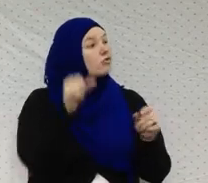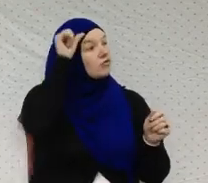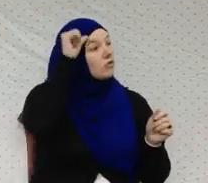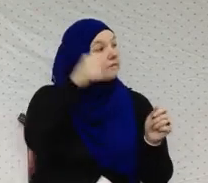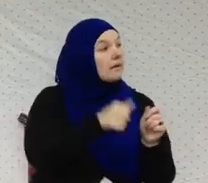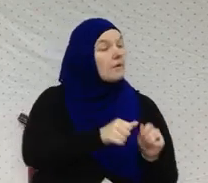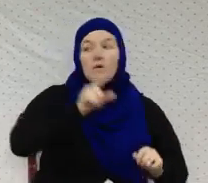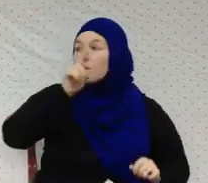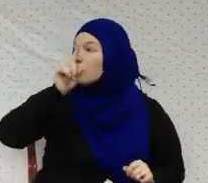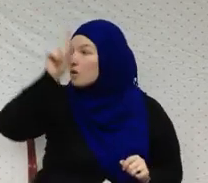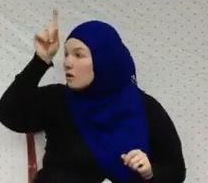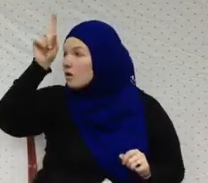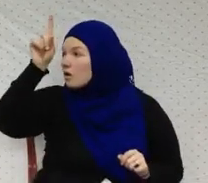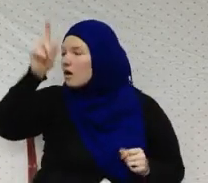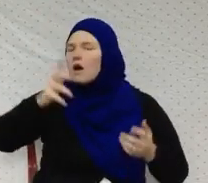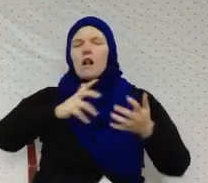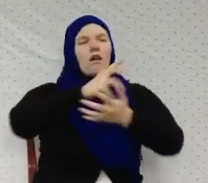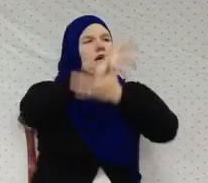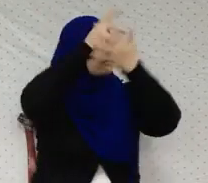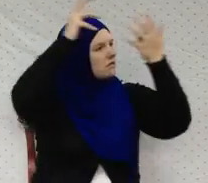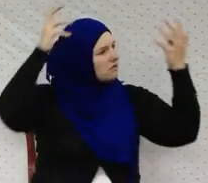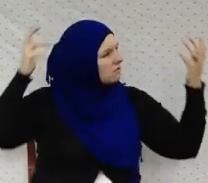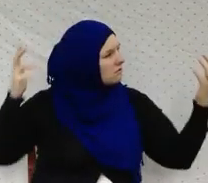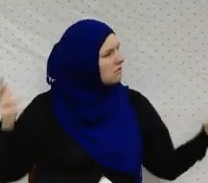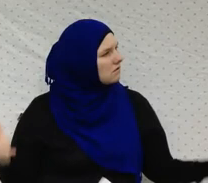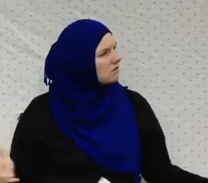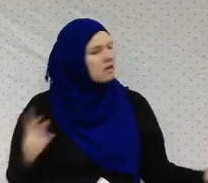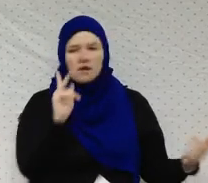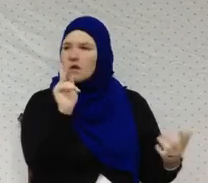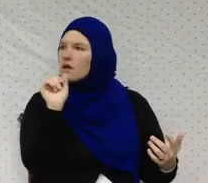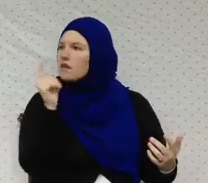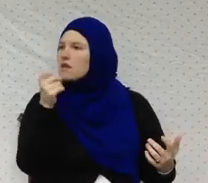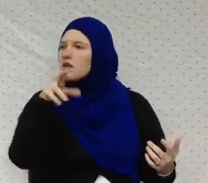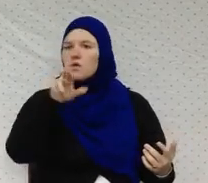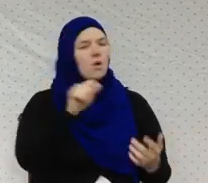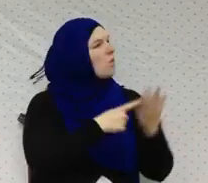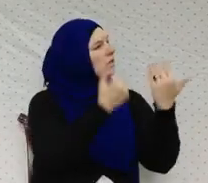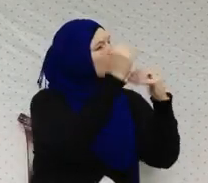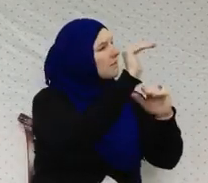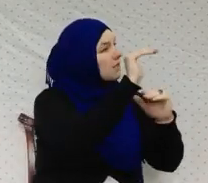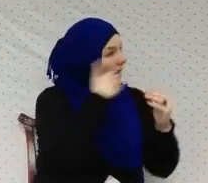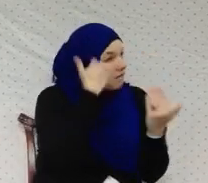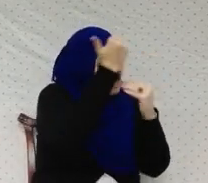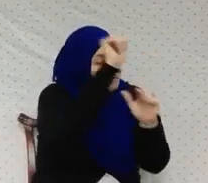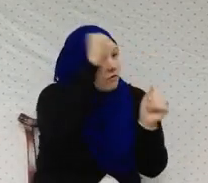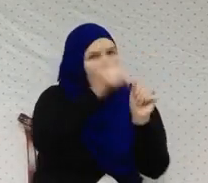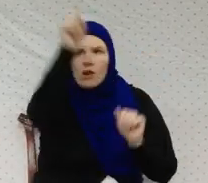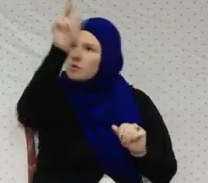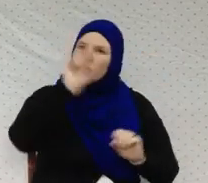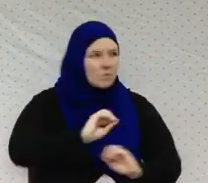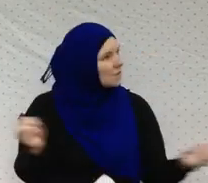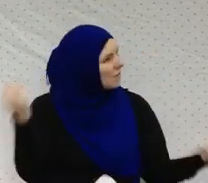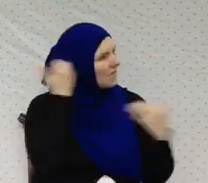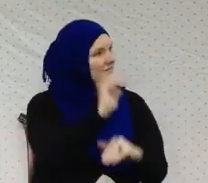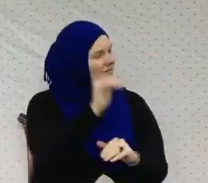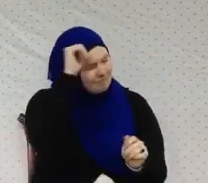كَثِيرًا. To remember Allah a lot. A lot. What is the limit? There's no